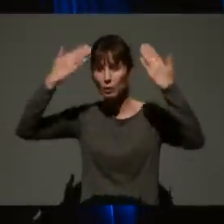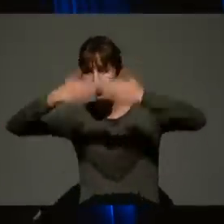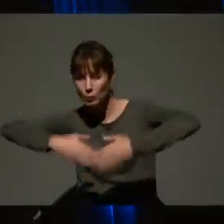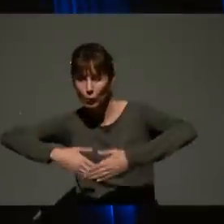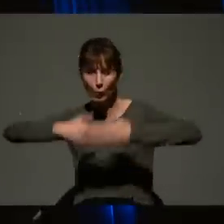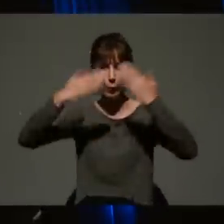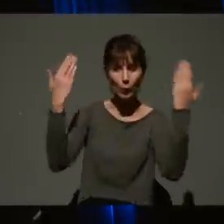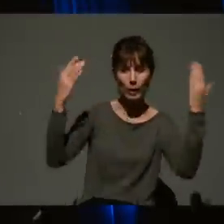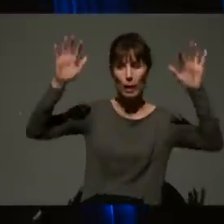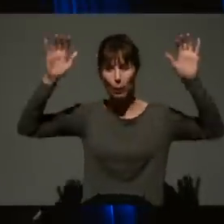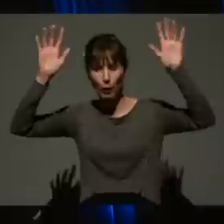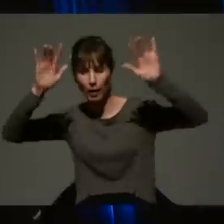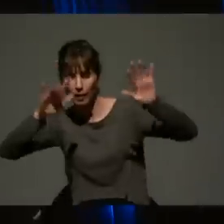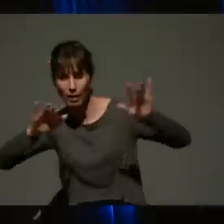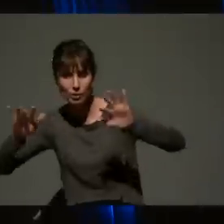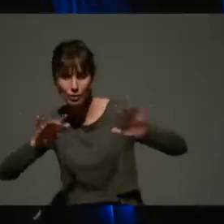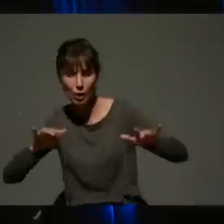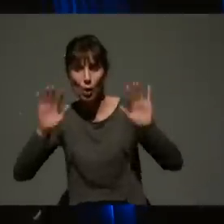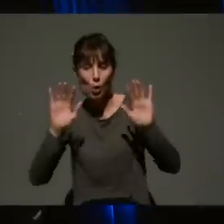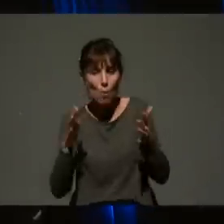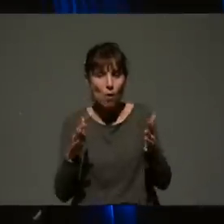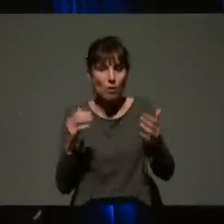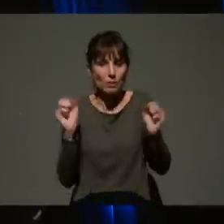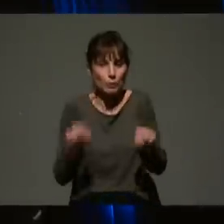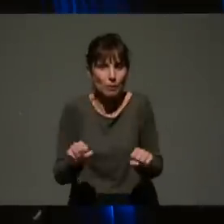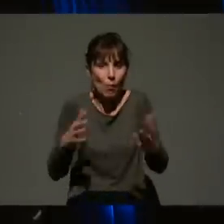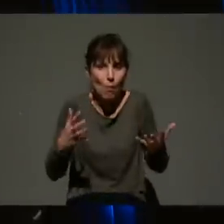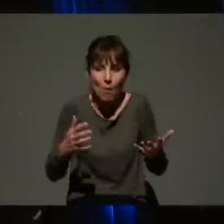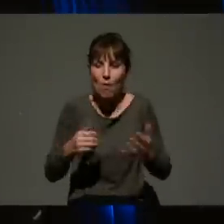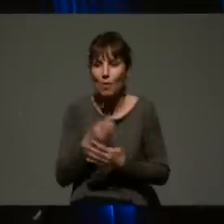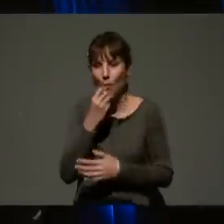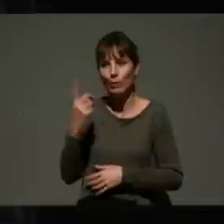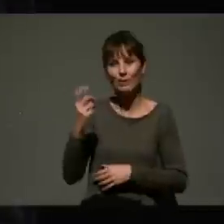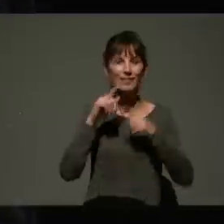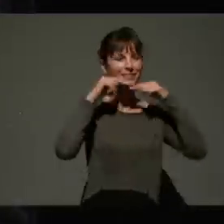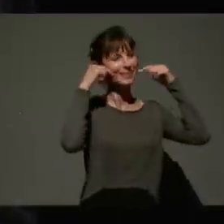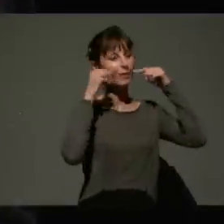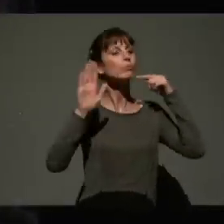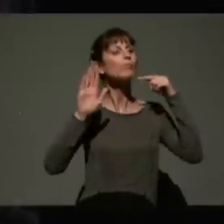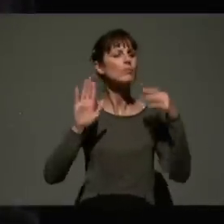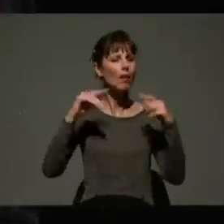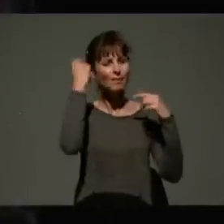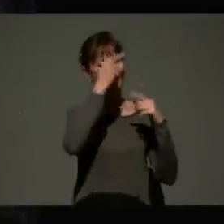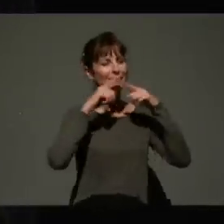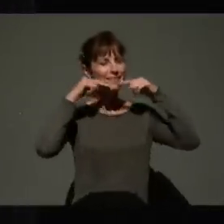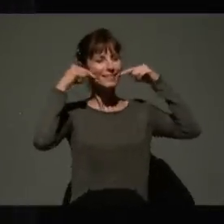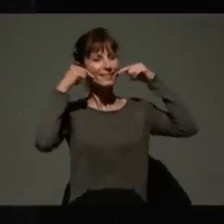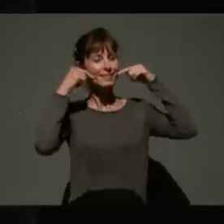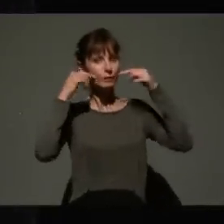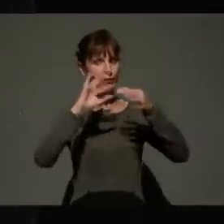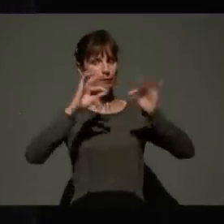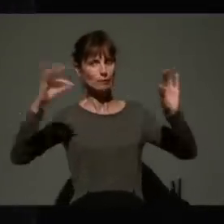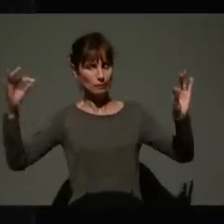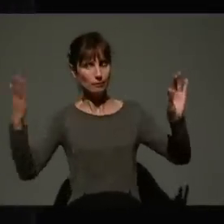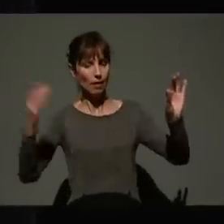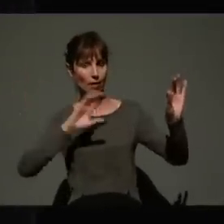la pluie et la neige, comment est-ce physiquement possible? Ça, c'est une bonne question. Il sourit, parce qu'il sourit tout le temps, il a essayé d'y répondre.